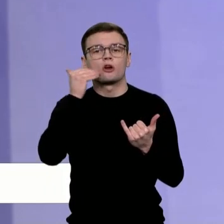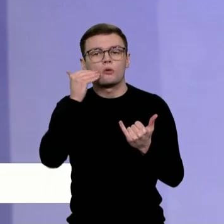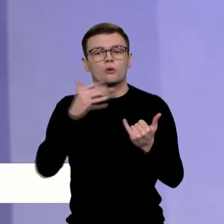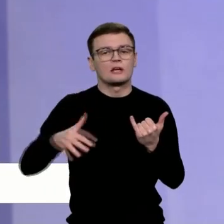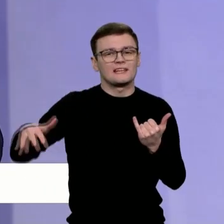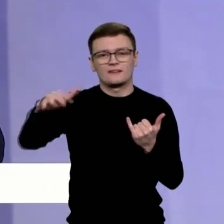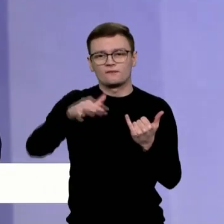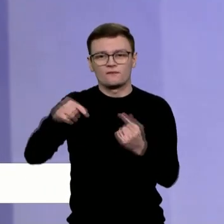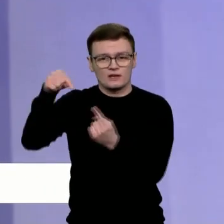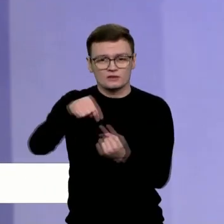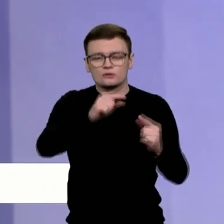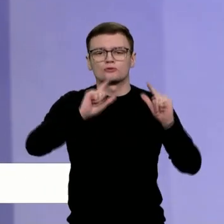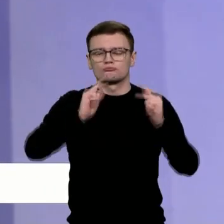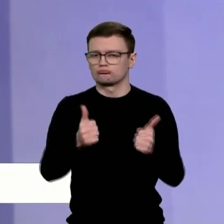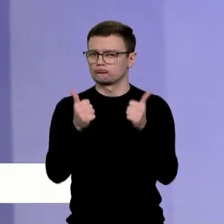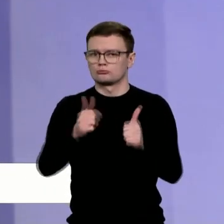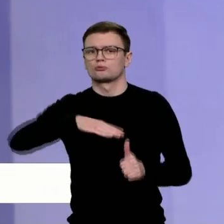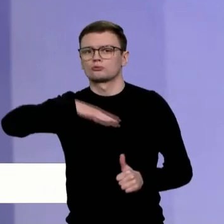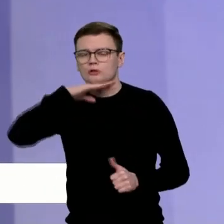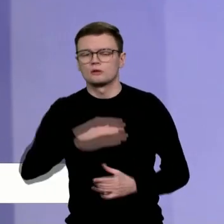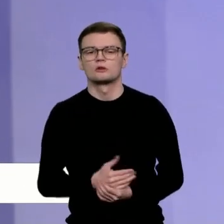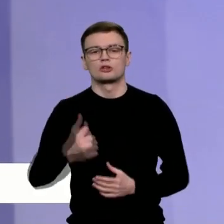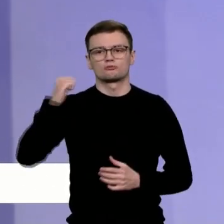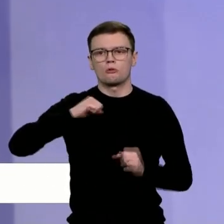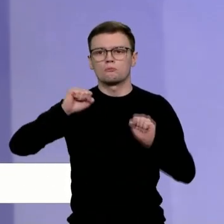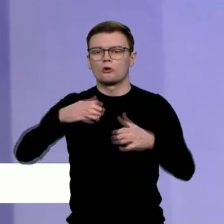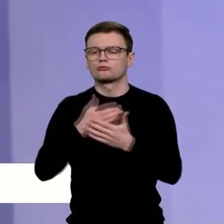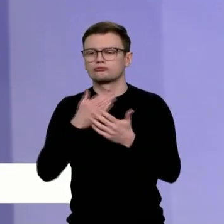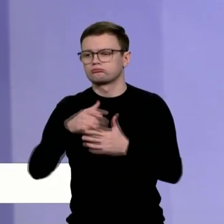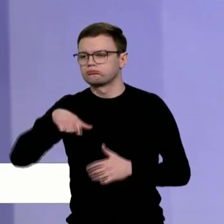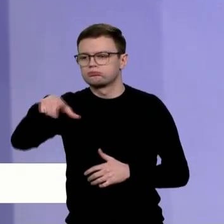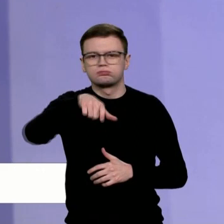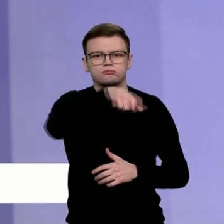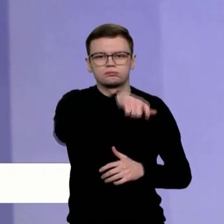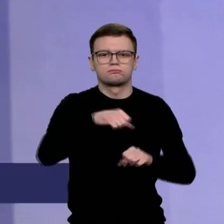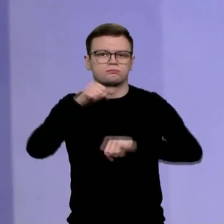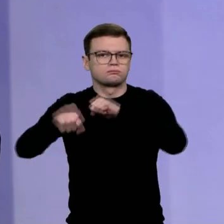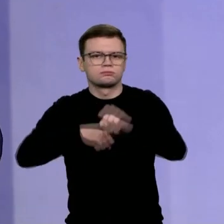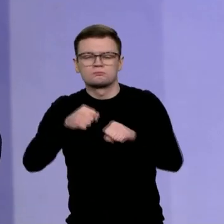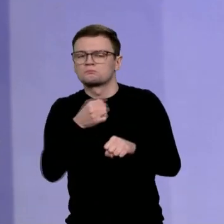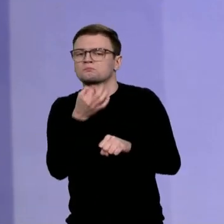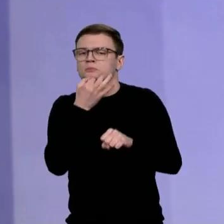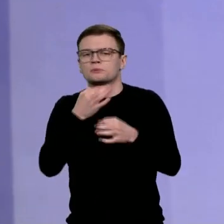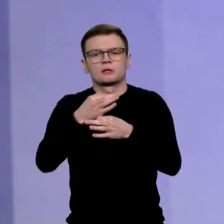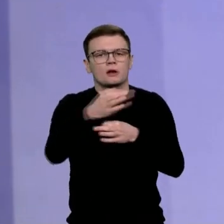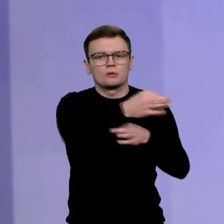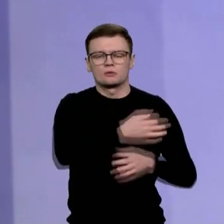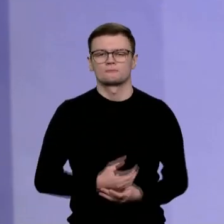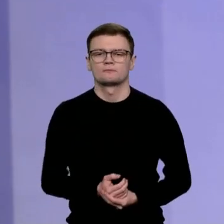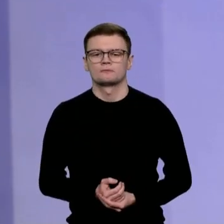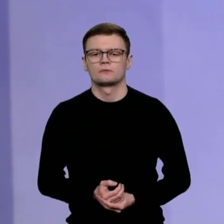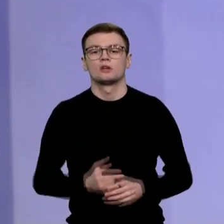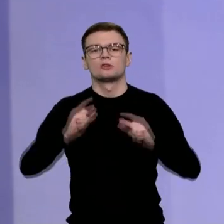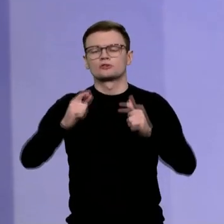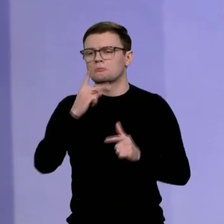yra pakankama, tikrai gyventojai gali pasiekti skirtingus rajonus ir dviračių tikrai yra. Jie aiškiai